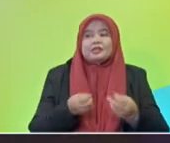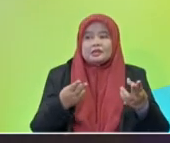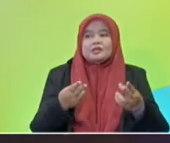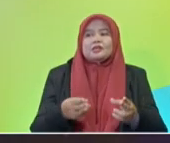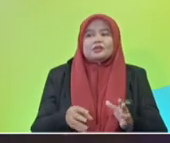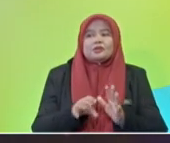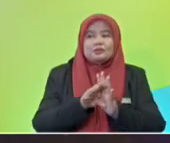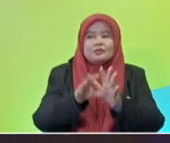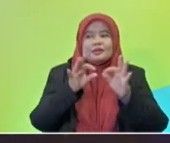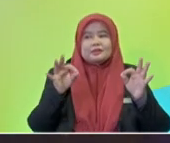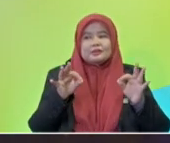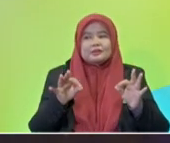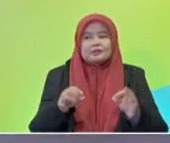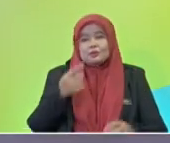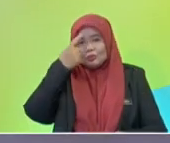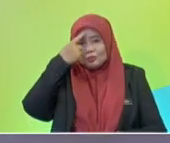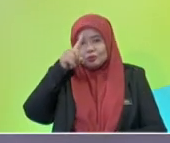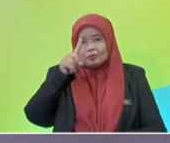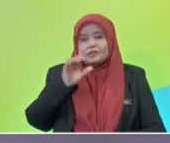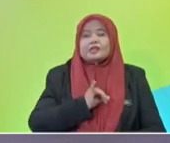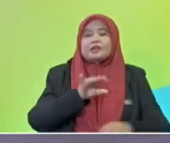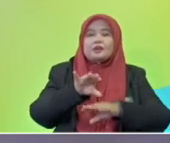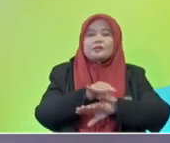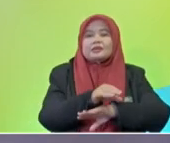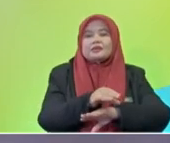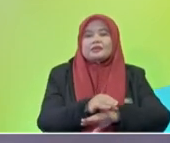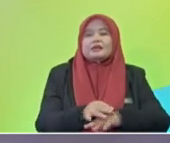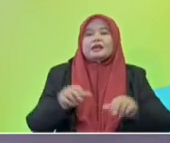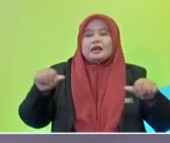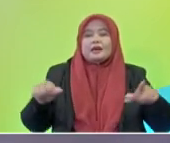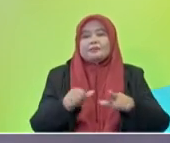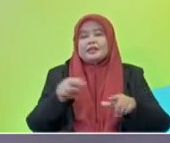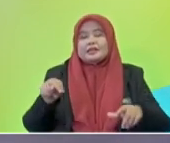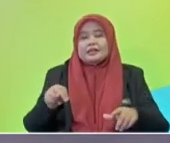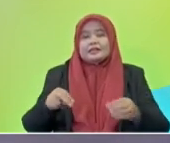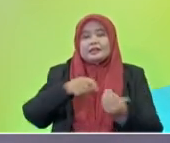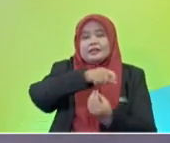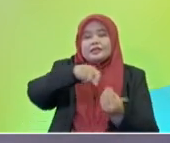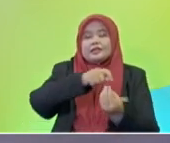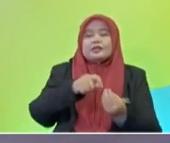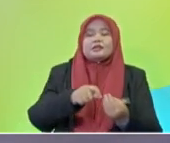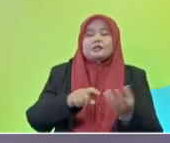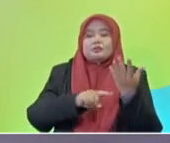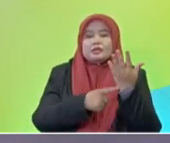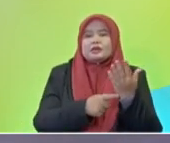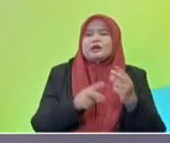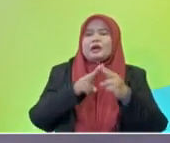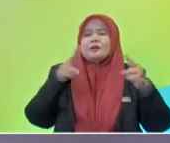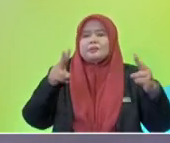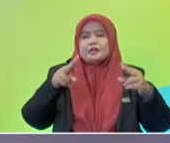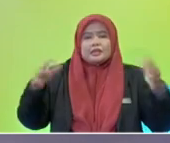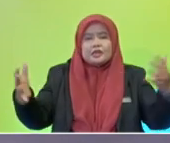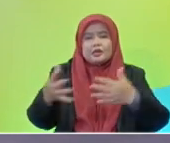boleh ke Cikgu untuk saya nak gunakan macam ni amalan kitar semula amat digalakkan untuk